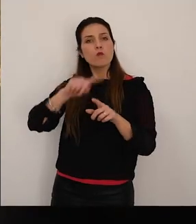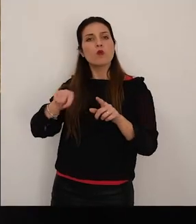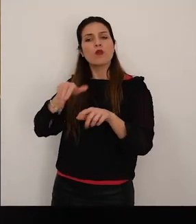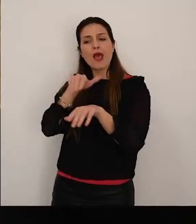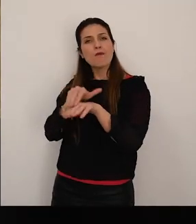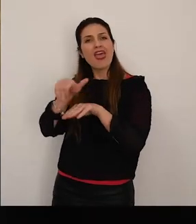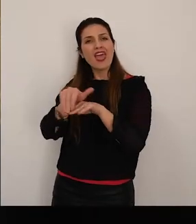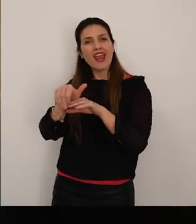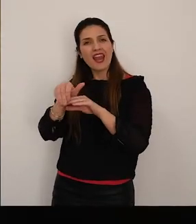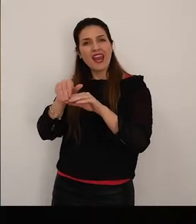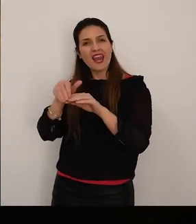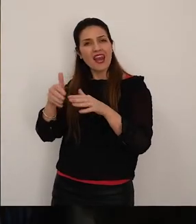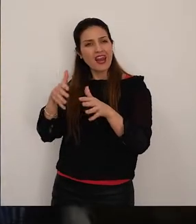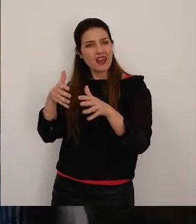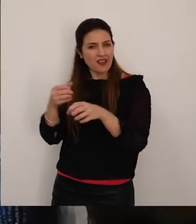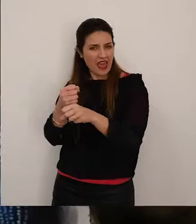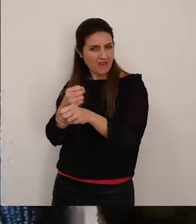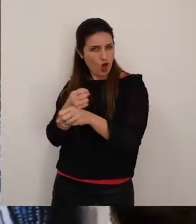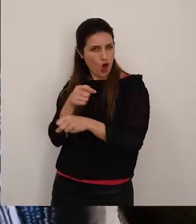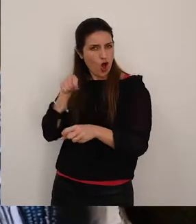la conciatura del pellame.